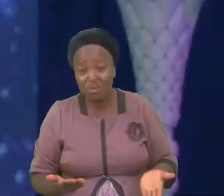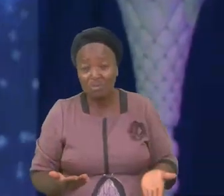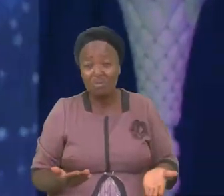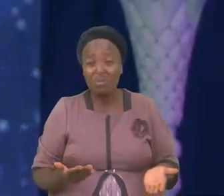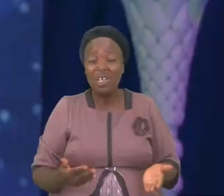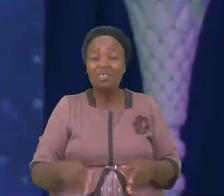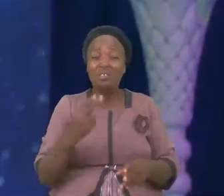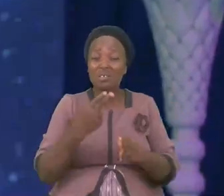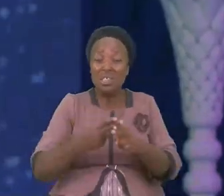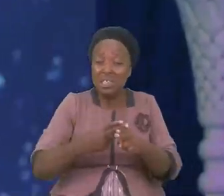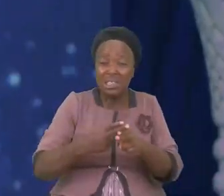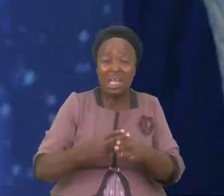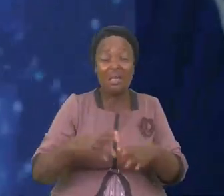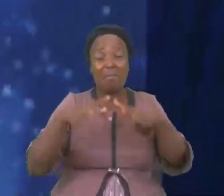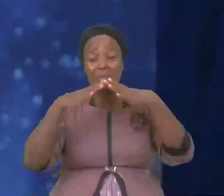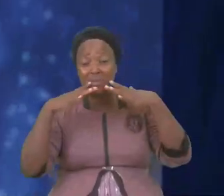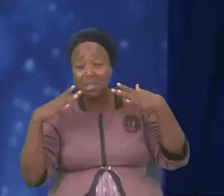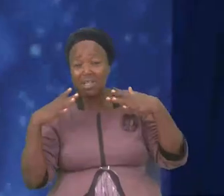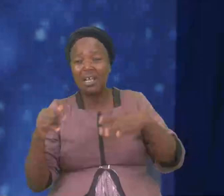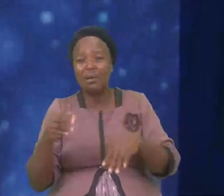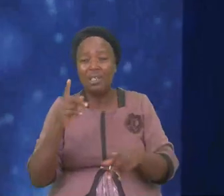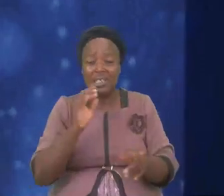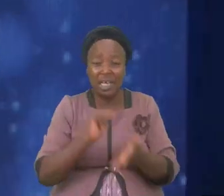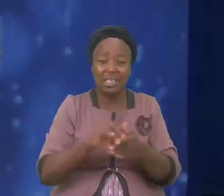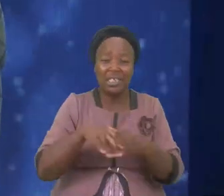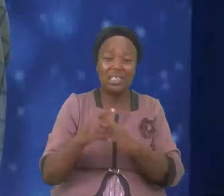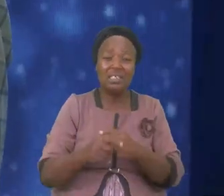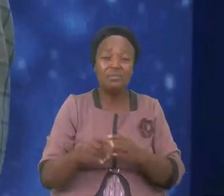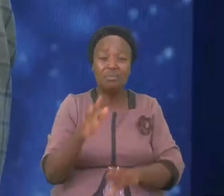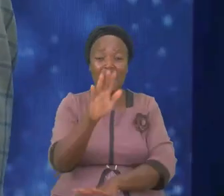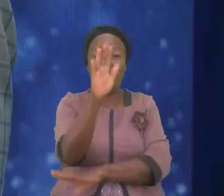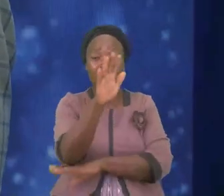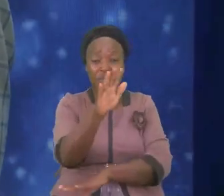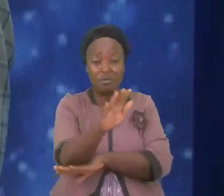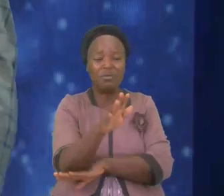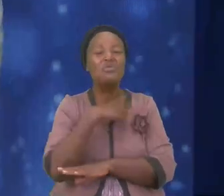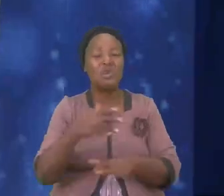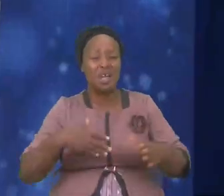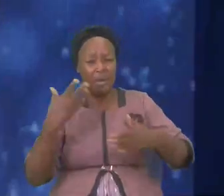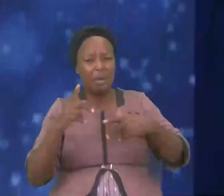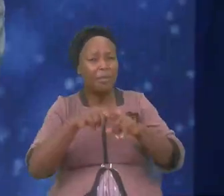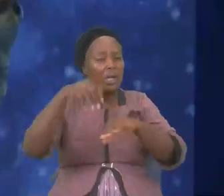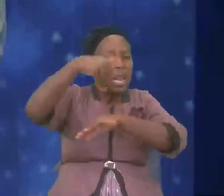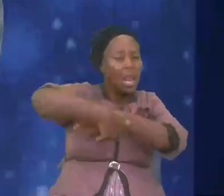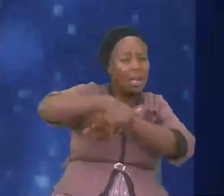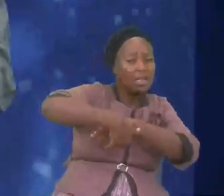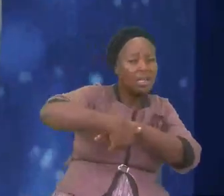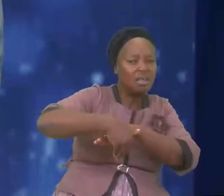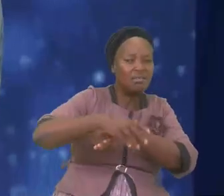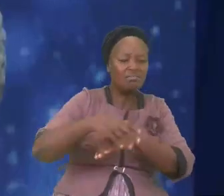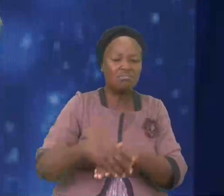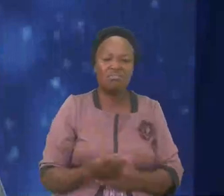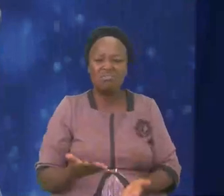sourire plastique. Dans l'après-midi, tu sembles heureux. Mais dans la nuit, tes os sont en train